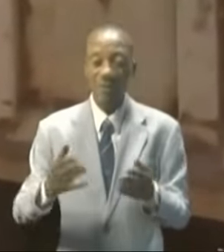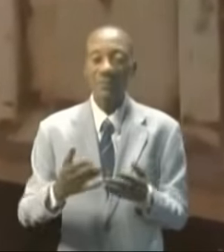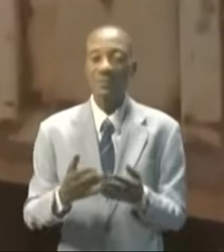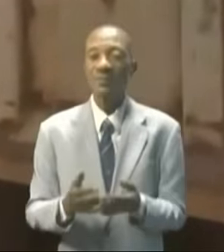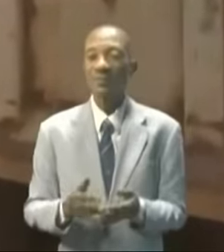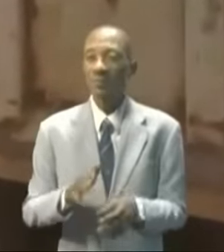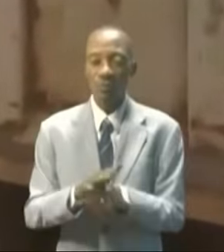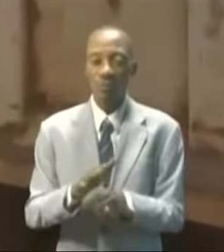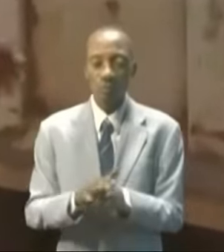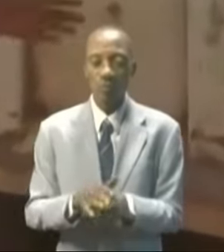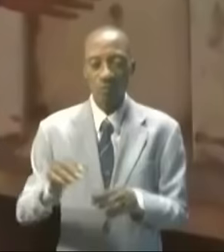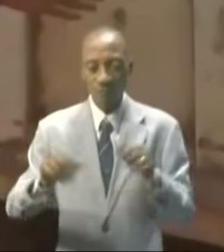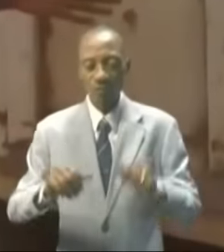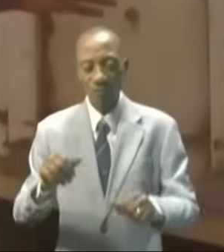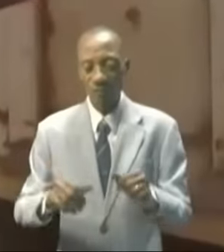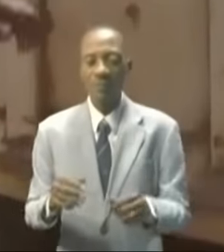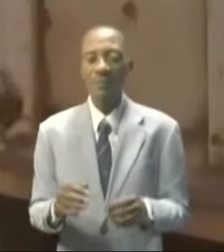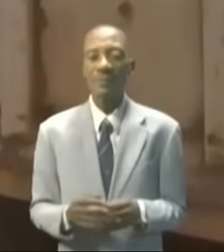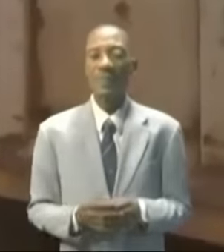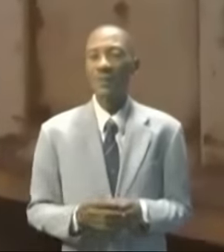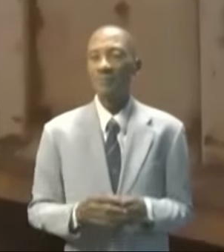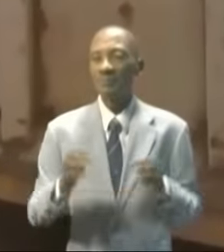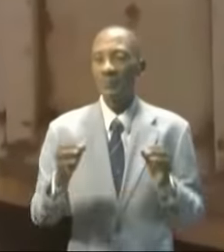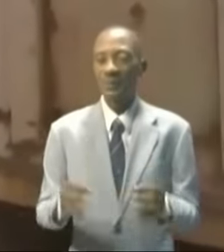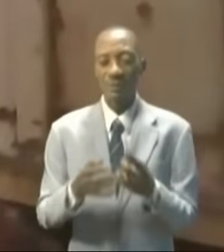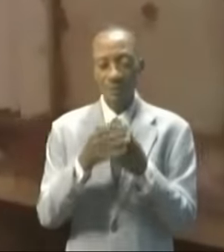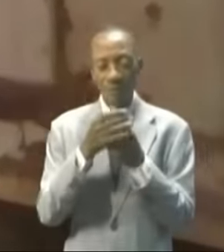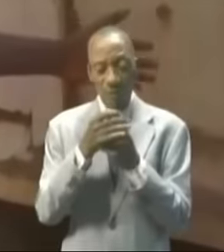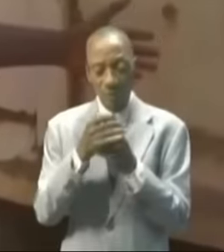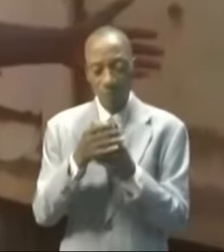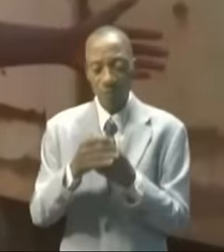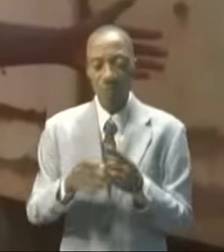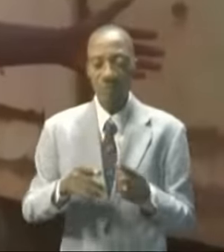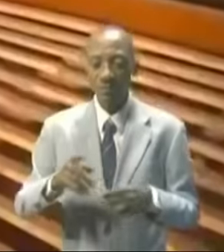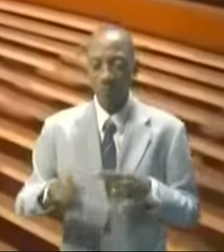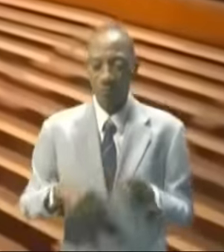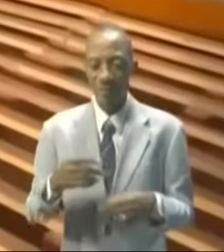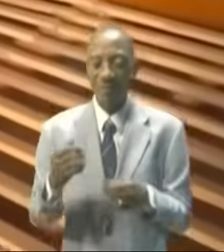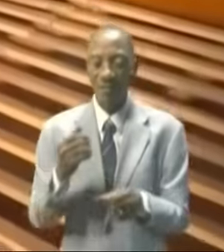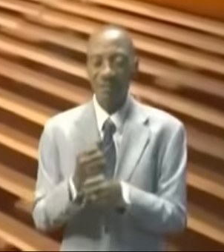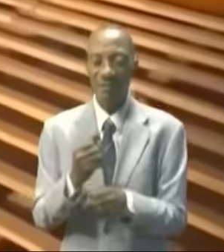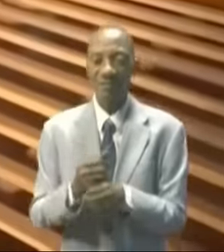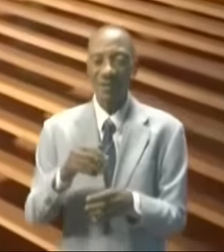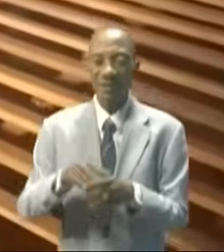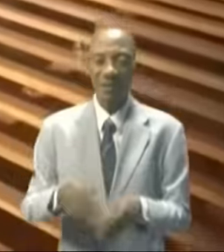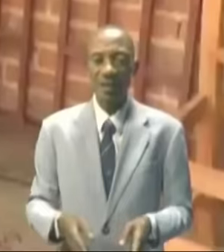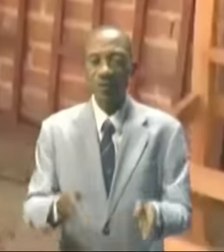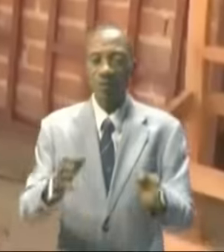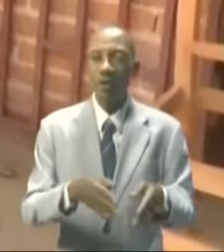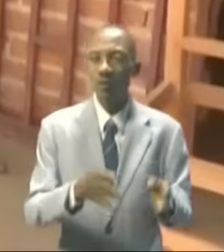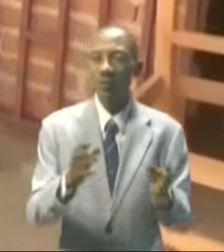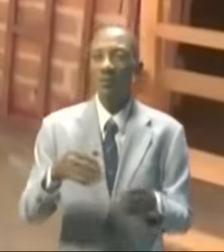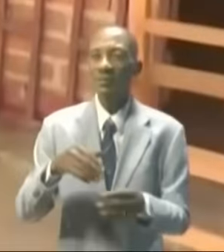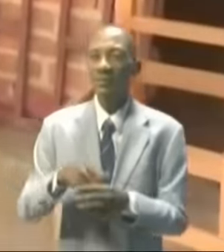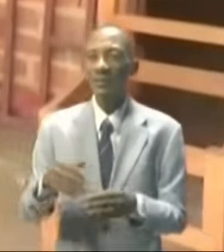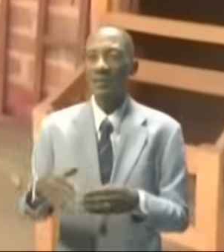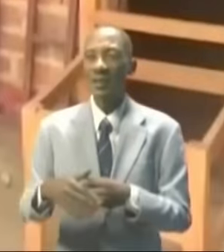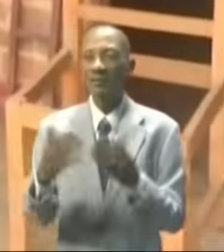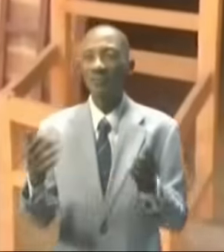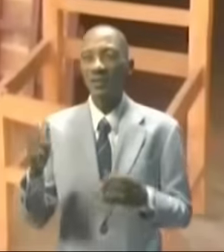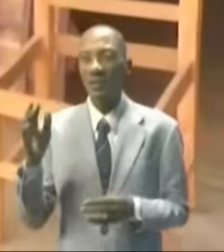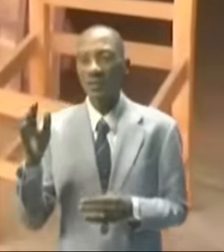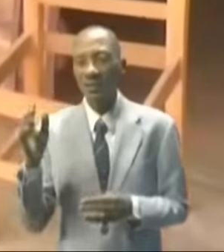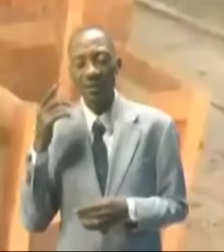l'implication de l'autorité, nous avons pu quand même réparer ces véhicules. L'atelier de menuiserie, l'ingéniosité